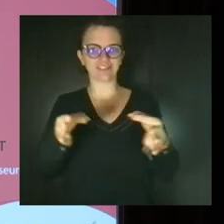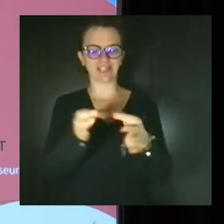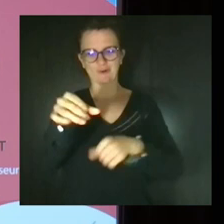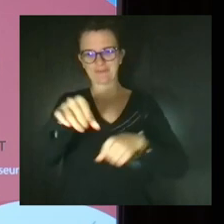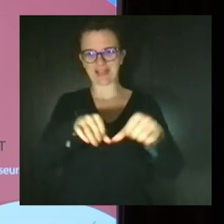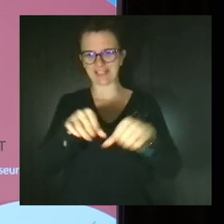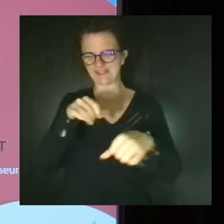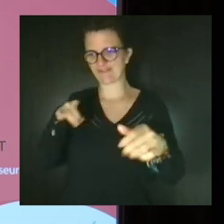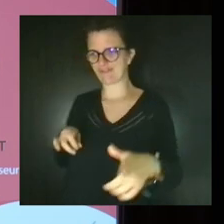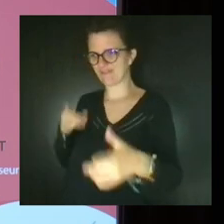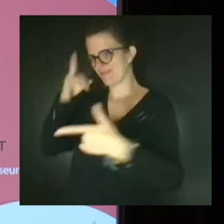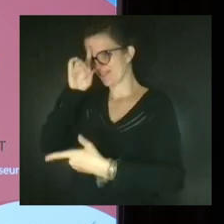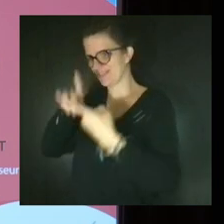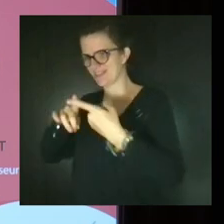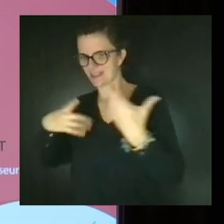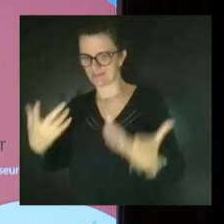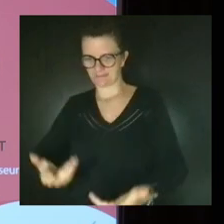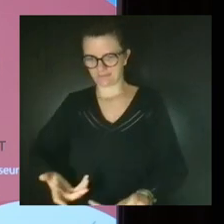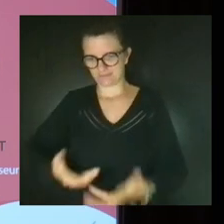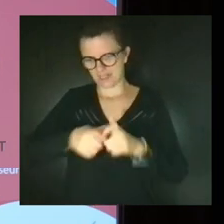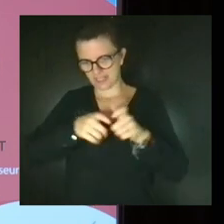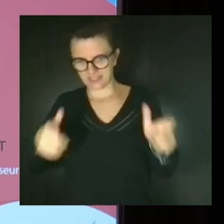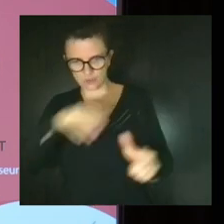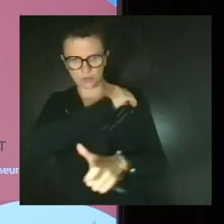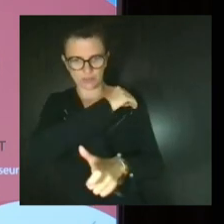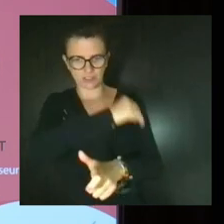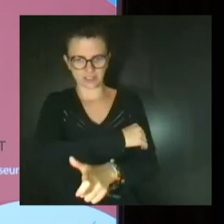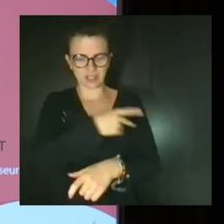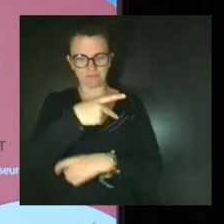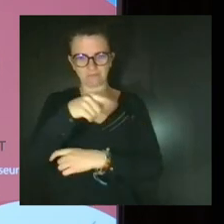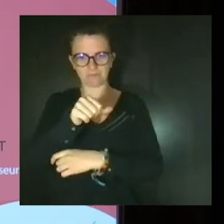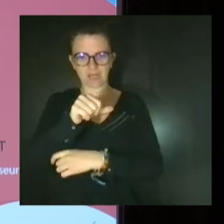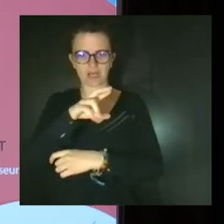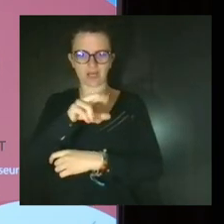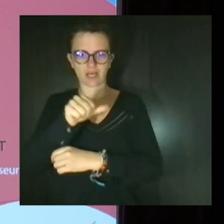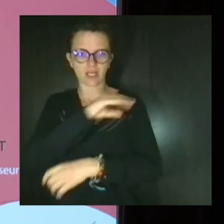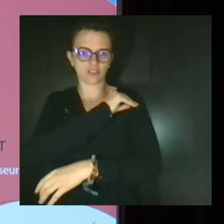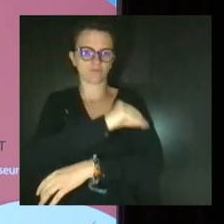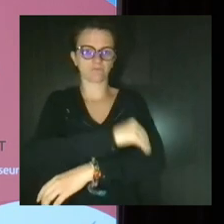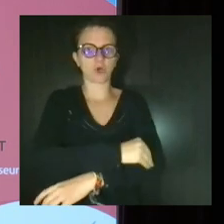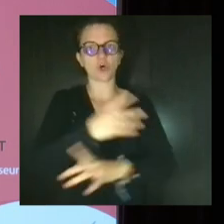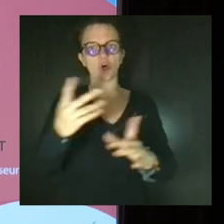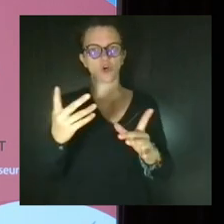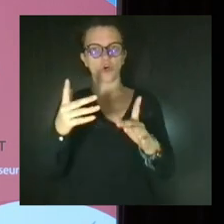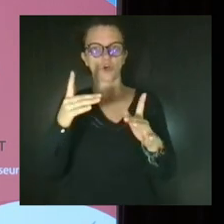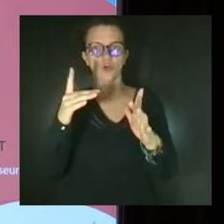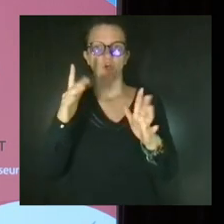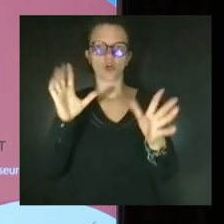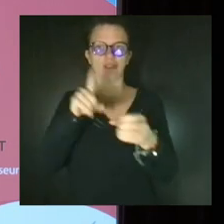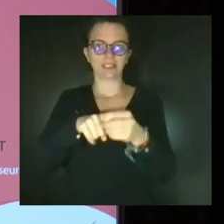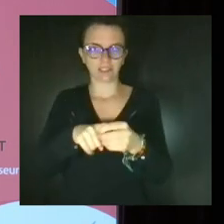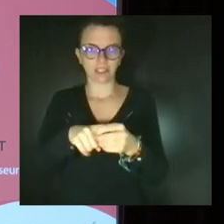de l'Institut de santé Parasport Connecté, ISPC. On a eu pas mal de sigles aujourd'hui, on va